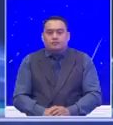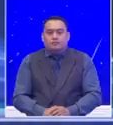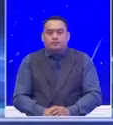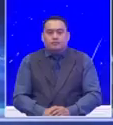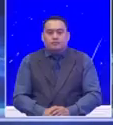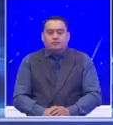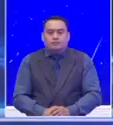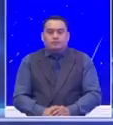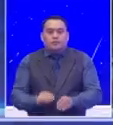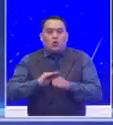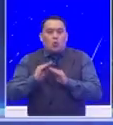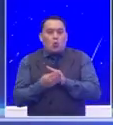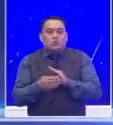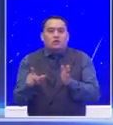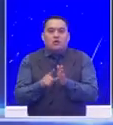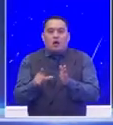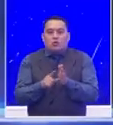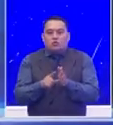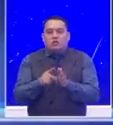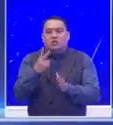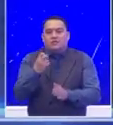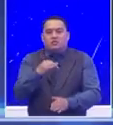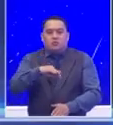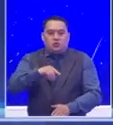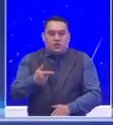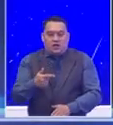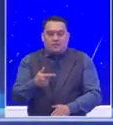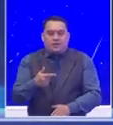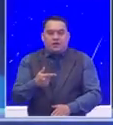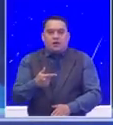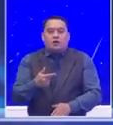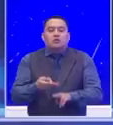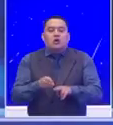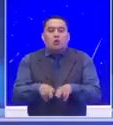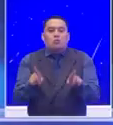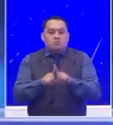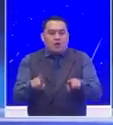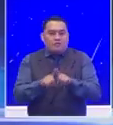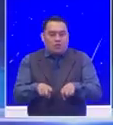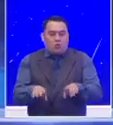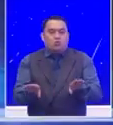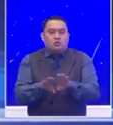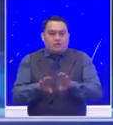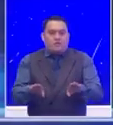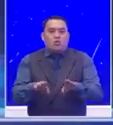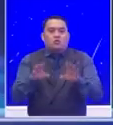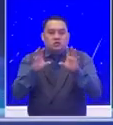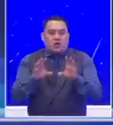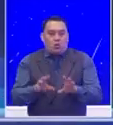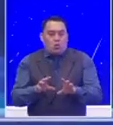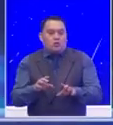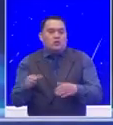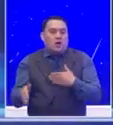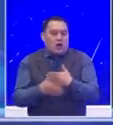Сумма уклонения от уплаты налогов государству составила 200 миллионов тенге. За совершение подобного деяния Уголовным кодексом Республики Казахстан